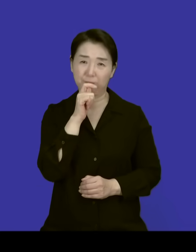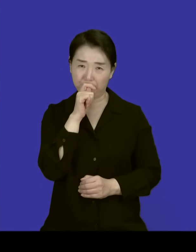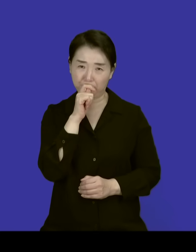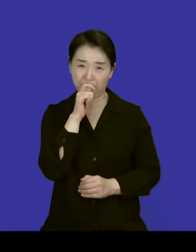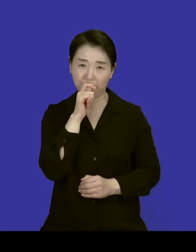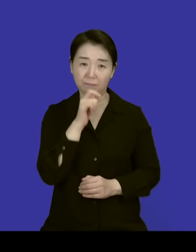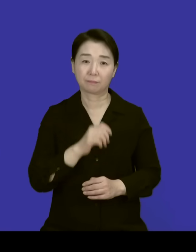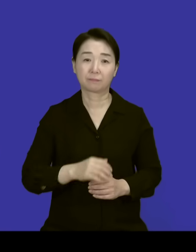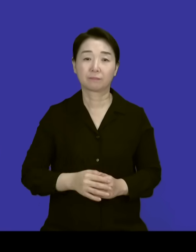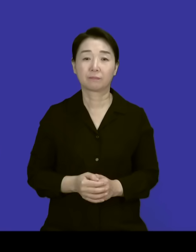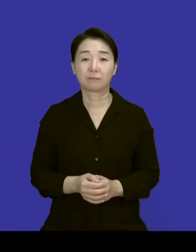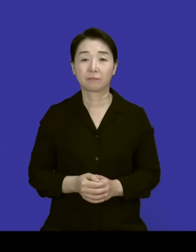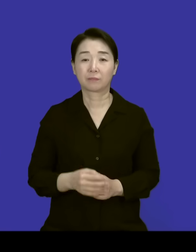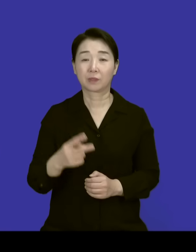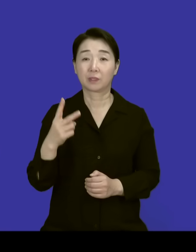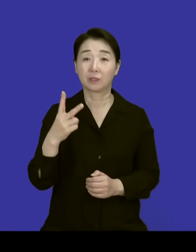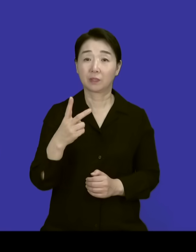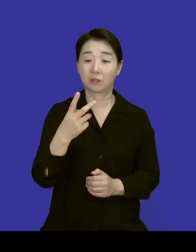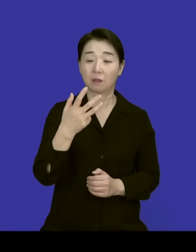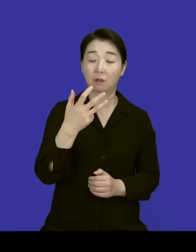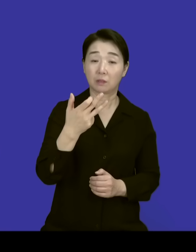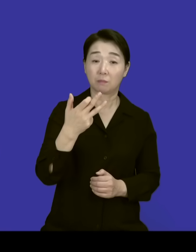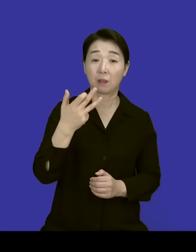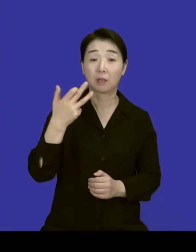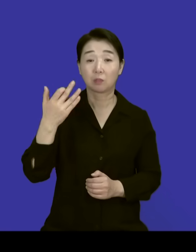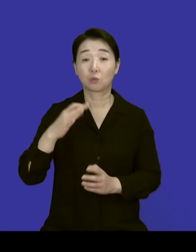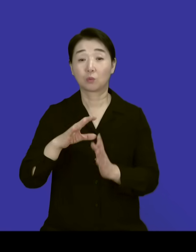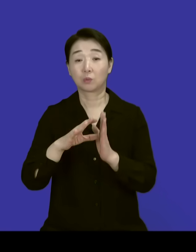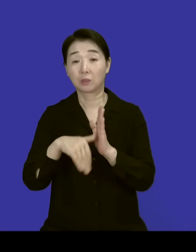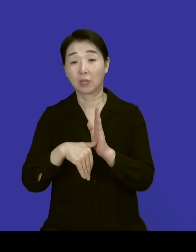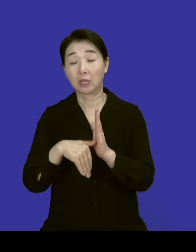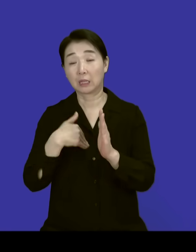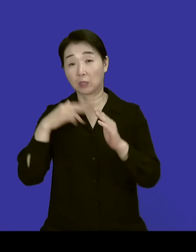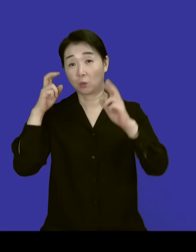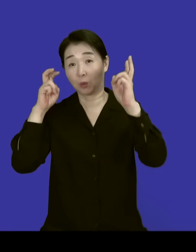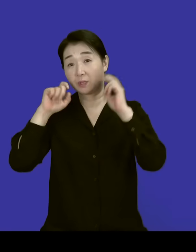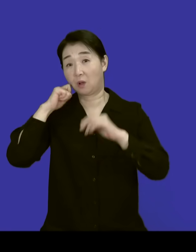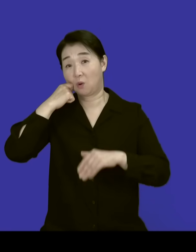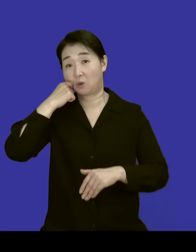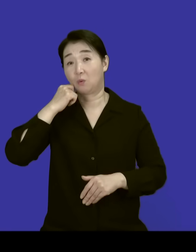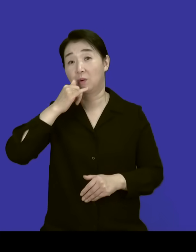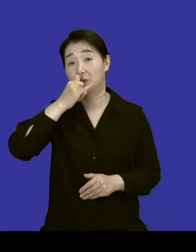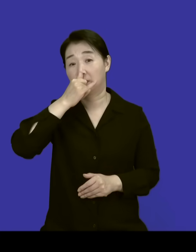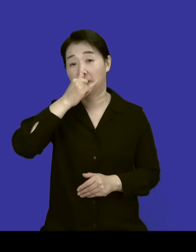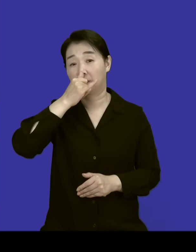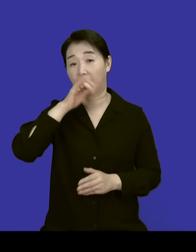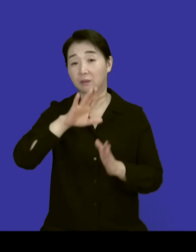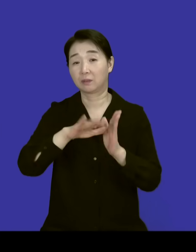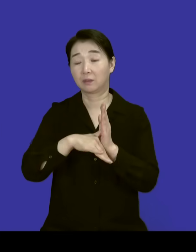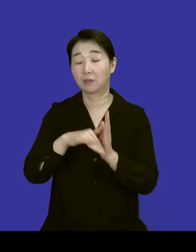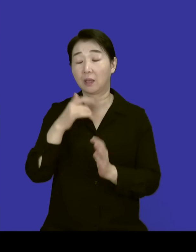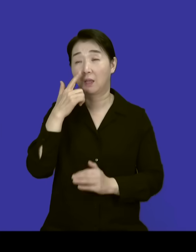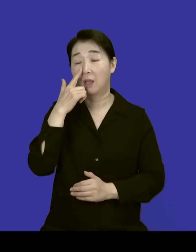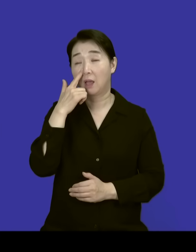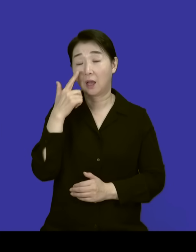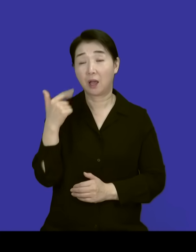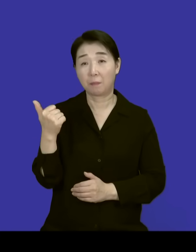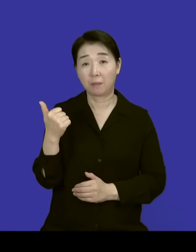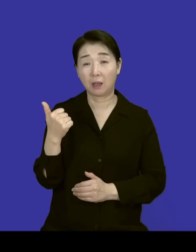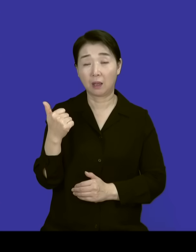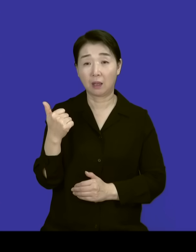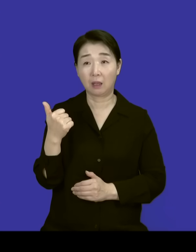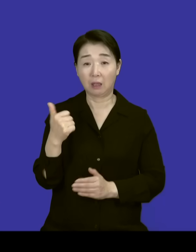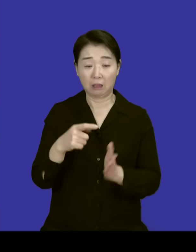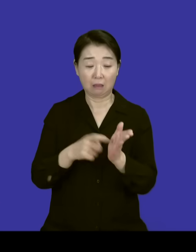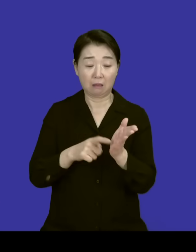그러다가 2018년, 19년에 첫 번째 진짜 많이 힘들었던 때가 또 있었다고. 네, 그때 아버지가 중환자실 들어가셨을 때,